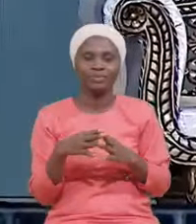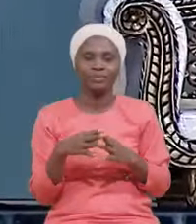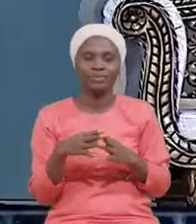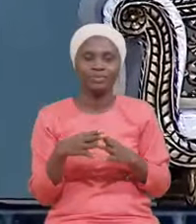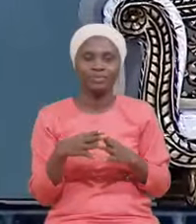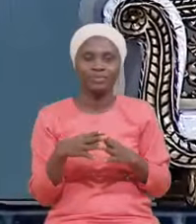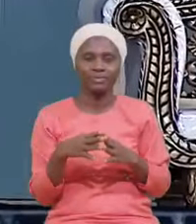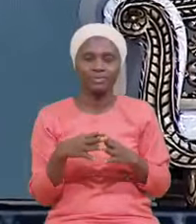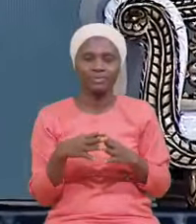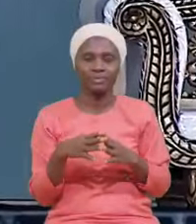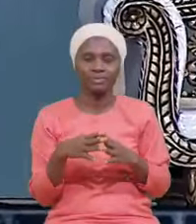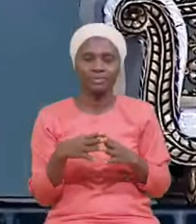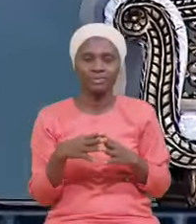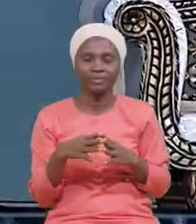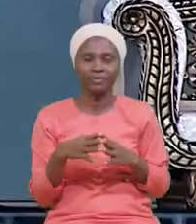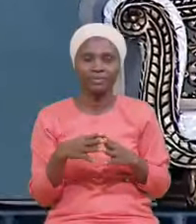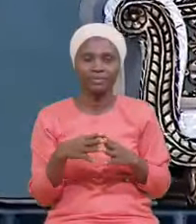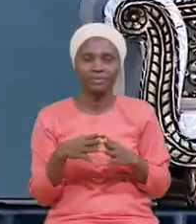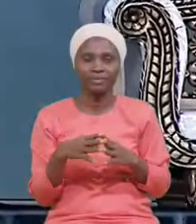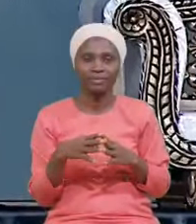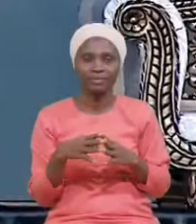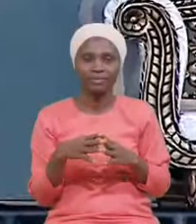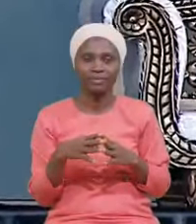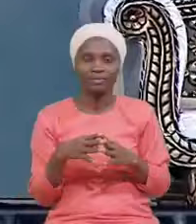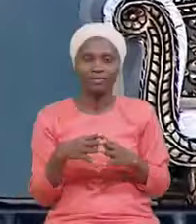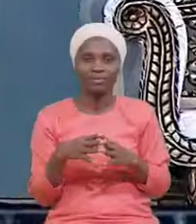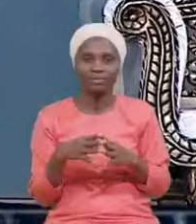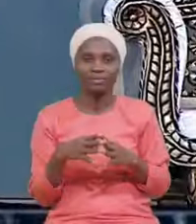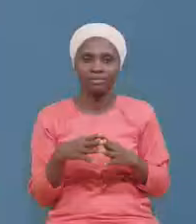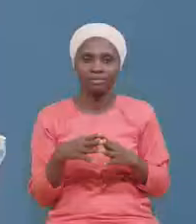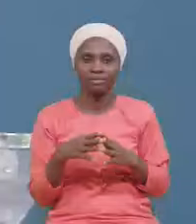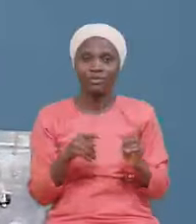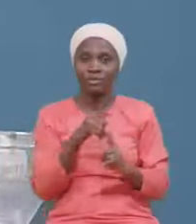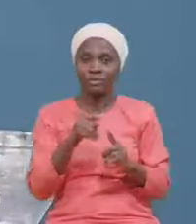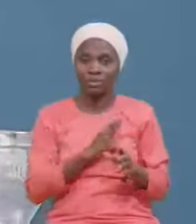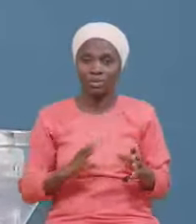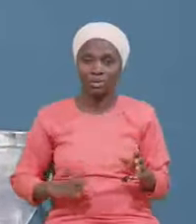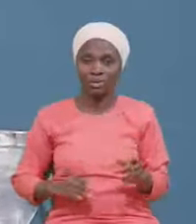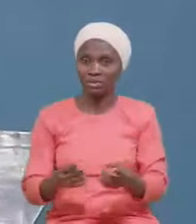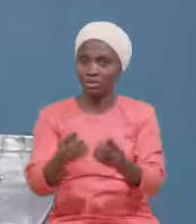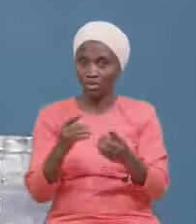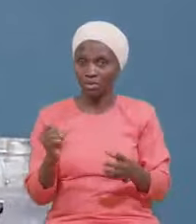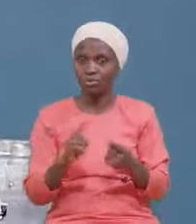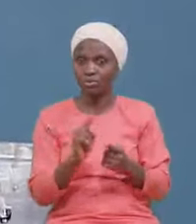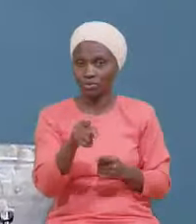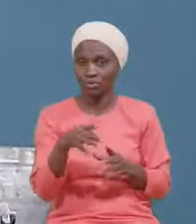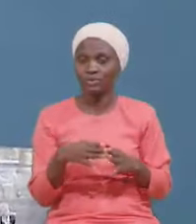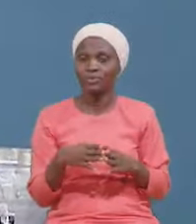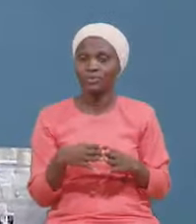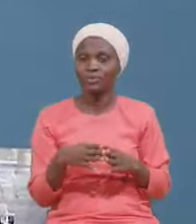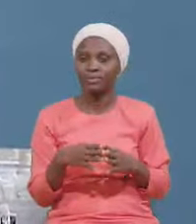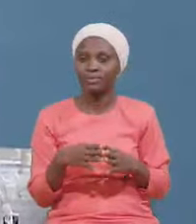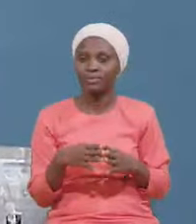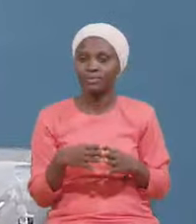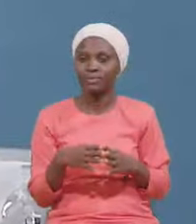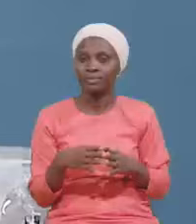వరకు క్రీస్తును మీకు మేము అందిస్తూ ఉండగా గొప్ప నూతన అనుభూతి మీకు కలుగుతోంది. When Christ comes to you, క్రీస్తు మీ చెంతకొచ్చినప్పుడు,